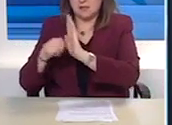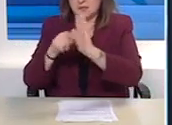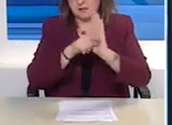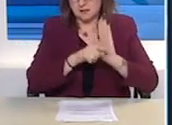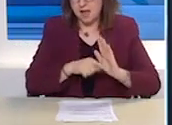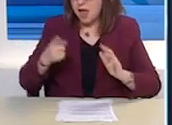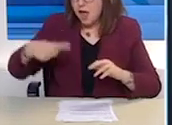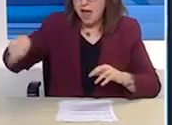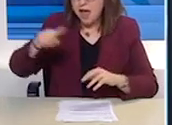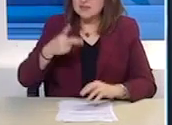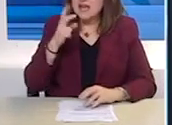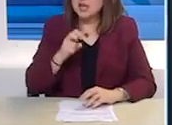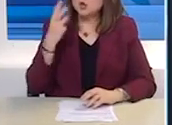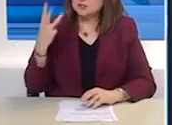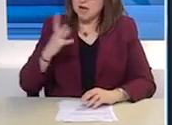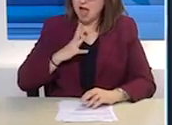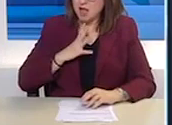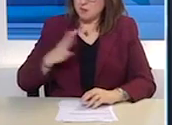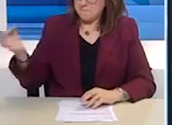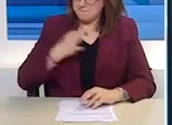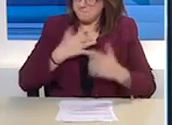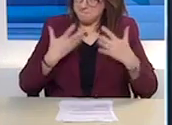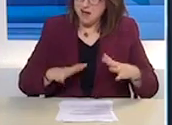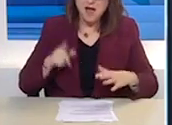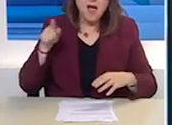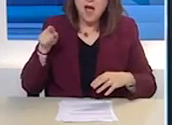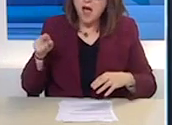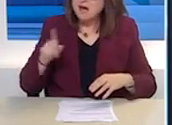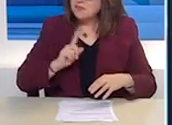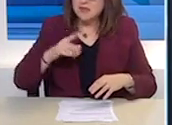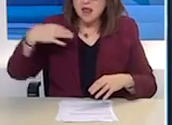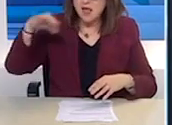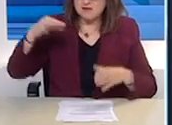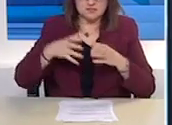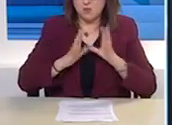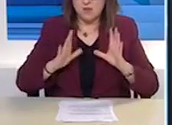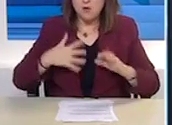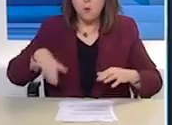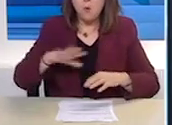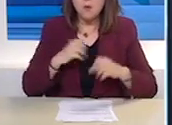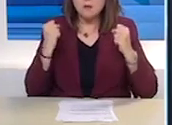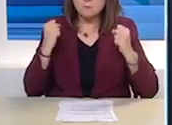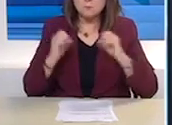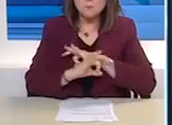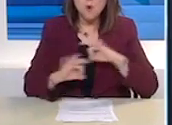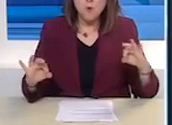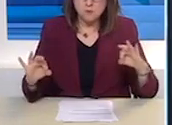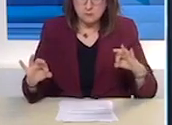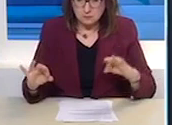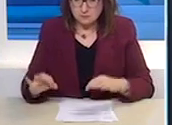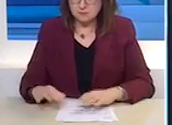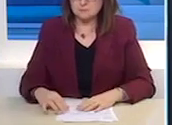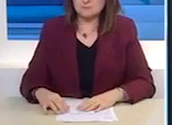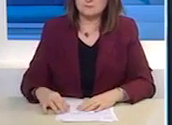αυτά άτομα δεν ανήκει σε ευάλωτη ομάδα. Συνεχίζουμε να επαγρυπνούμε πάνω στη συγκεκριμένη εξέλιξη του φαινομένου της Ριτσόνας, αλλά